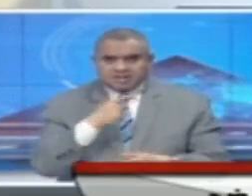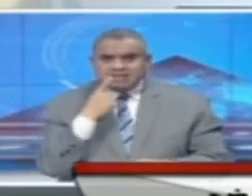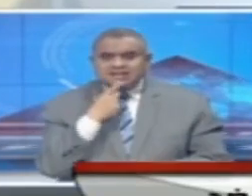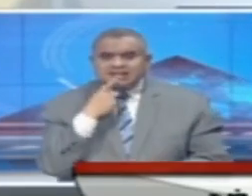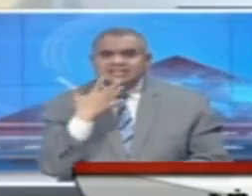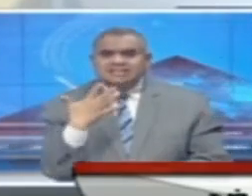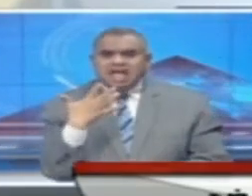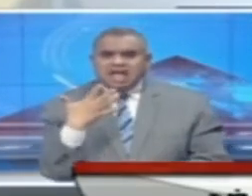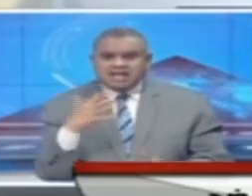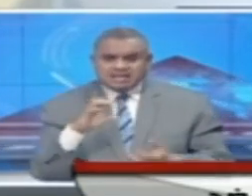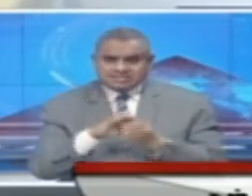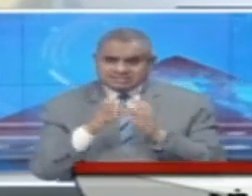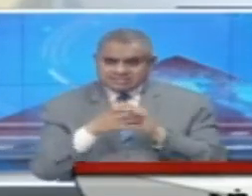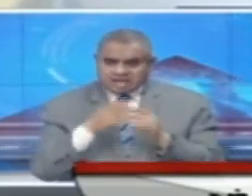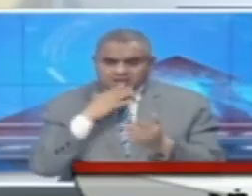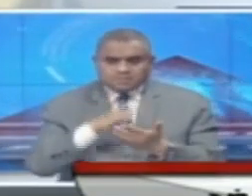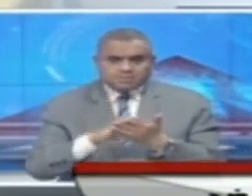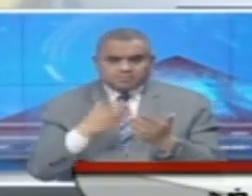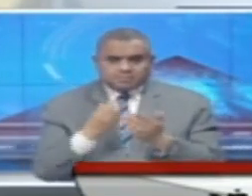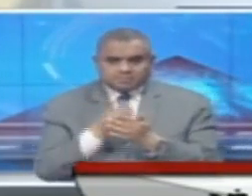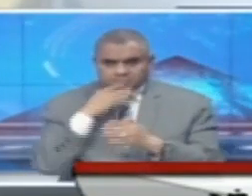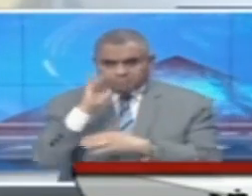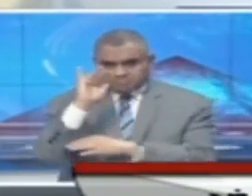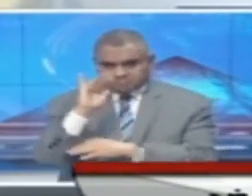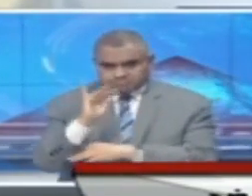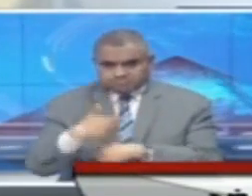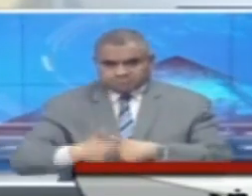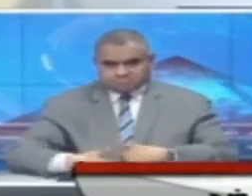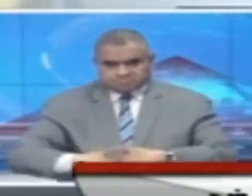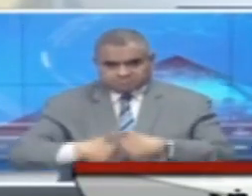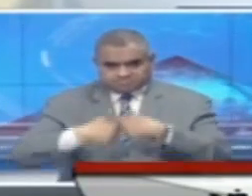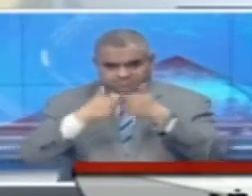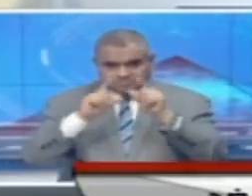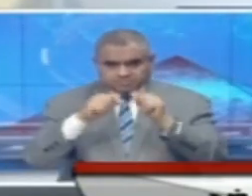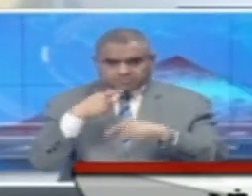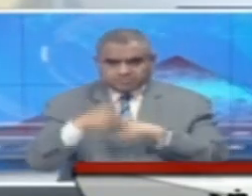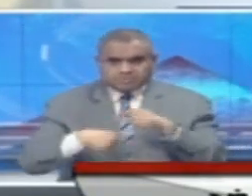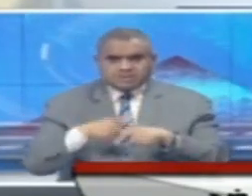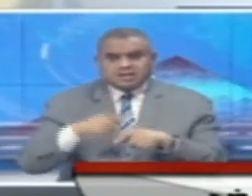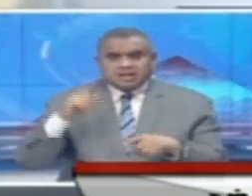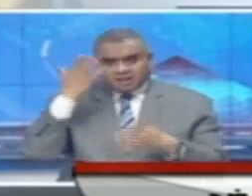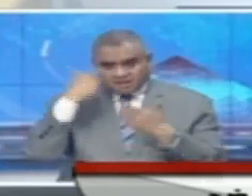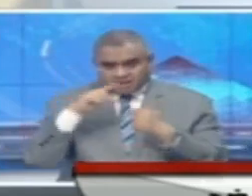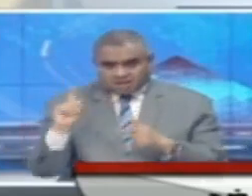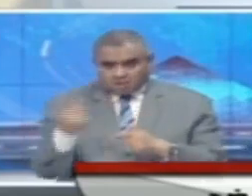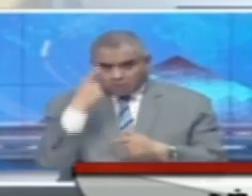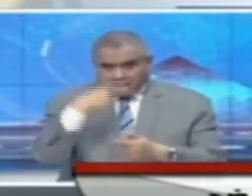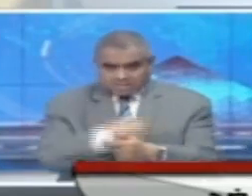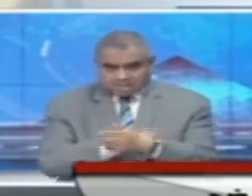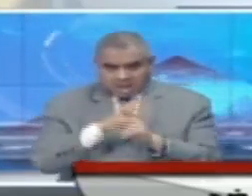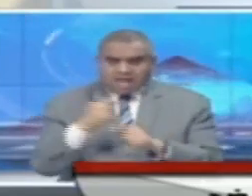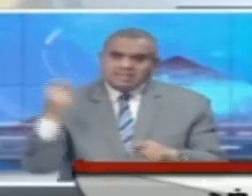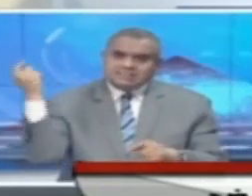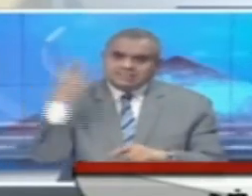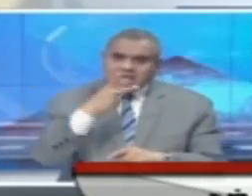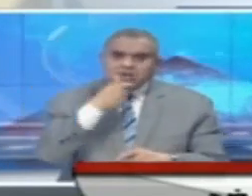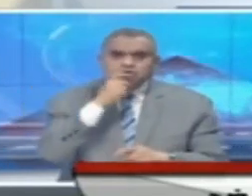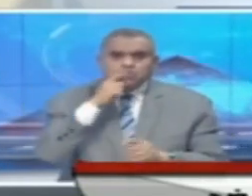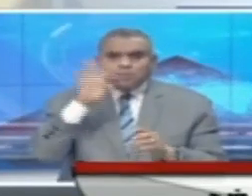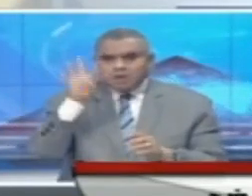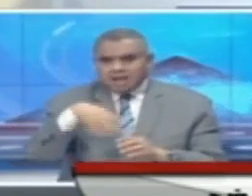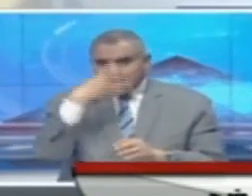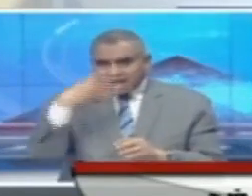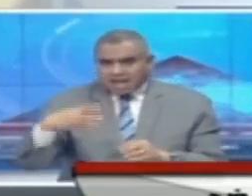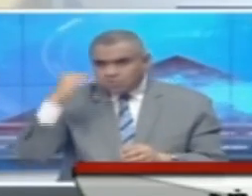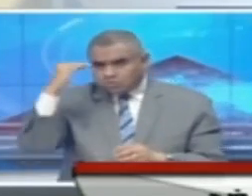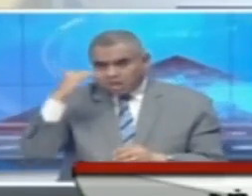5 دقائق، بيتلقوا الخدمة وبيخرجوا، بياخدوا موعد للجرعة الثانية. احنا هنا بندي الجرعة الأولى والجرعة الثانية،